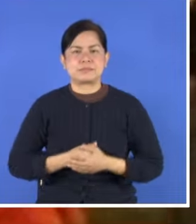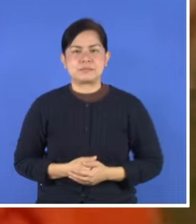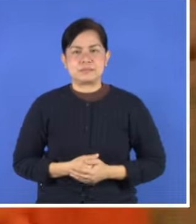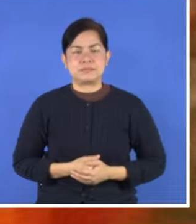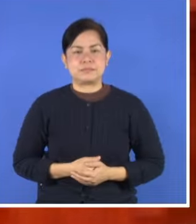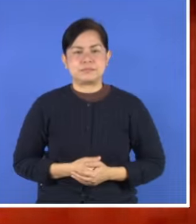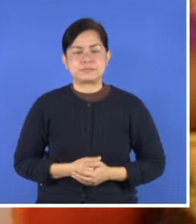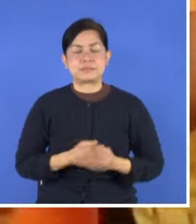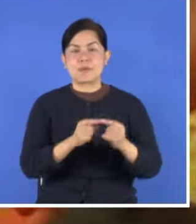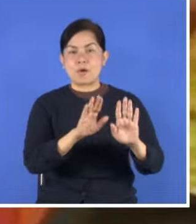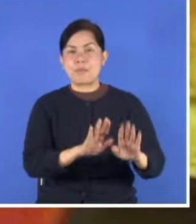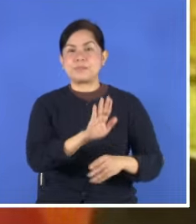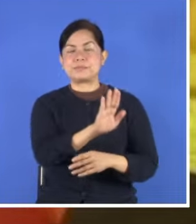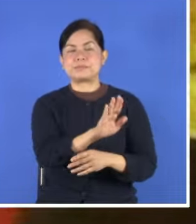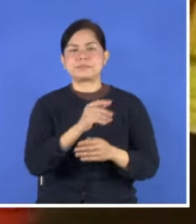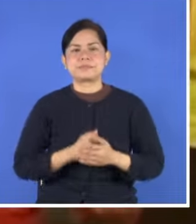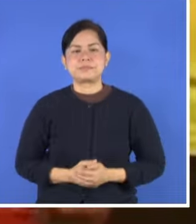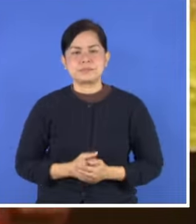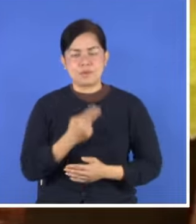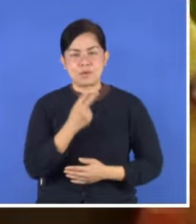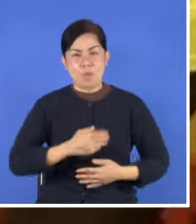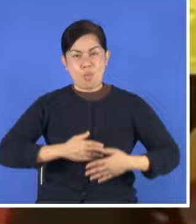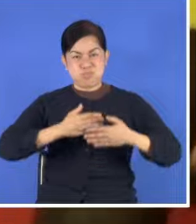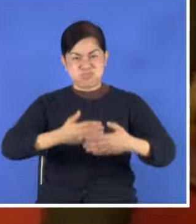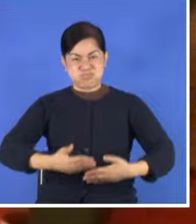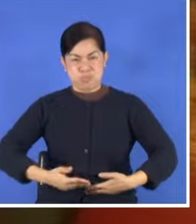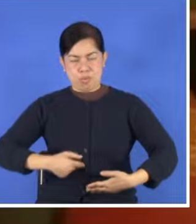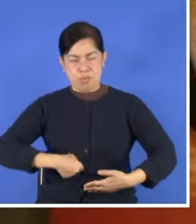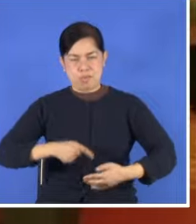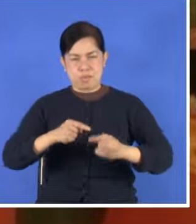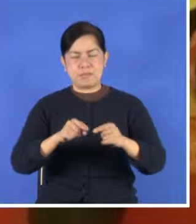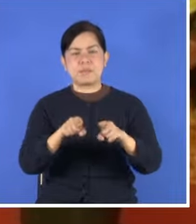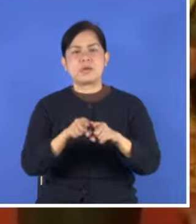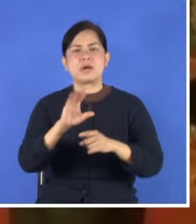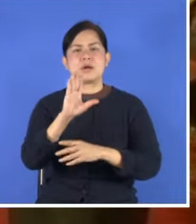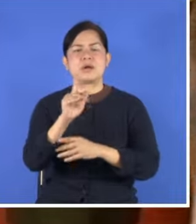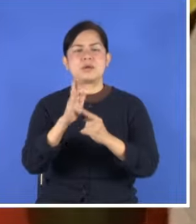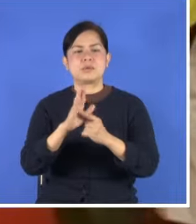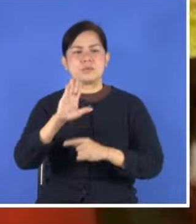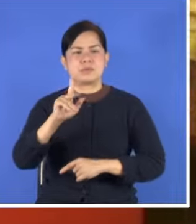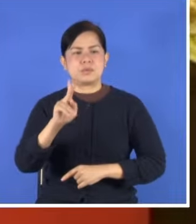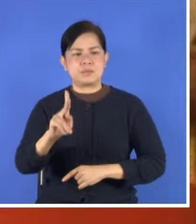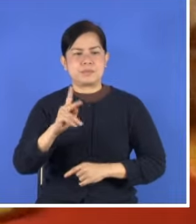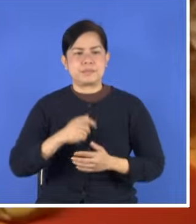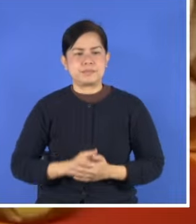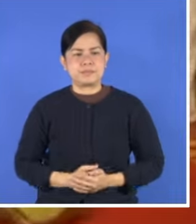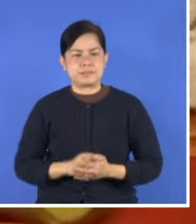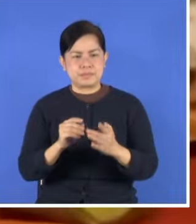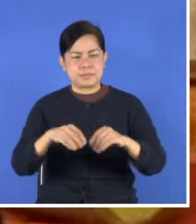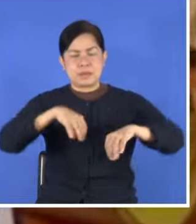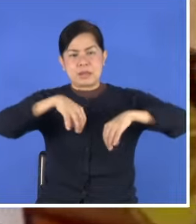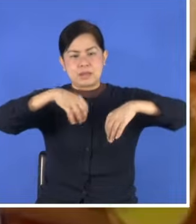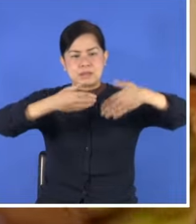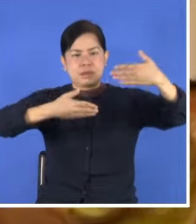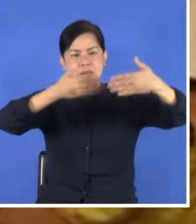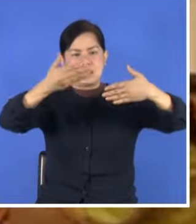ไอ้ห้าวไปที่รู้กันเลยนี่พุงป่องๆเหมือนกับชูชกนี่แหละเออนี่ไอ้ห้าวไอห้าวนี่แครับทีนี้ในกิจกรรมช่วงค่ำนะหลังจากที่